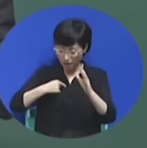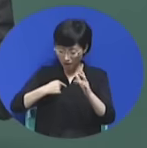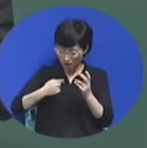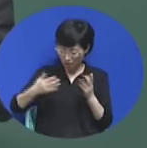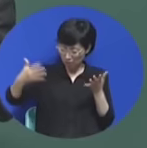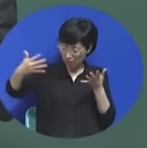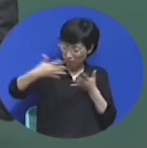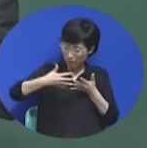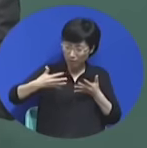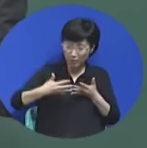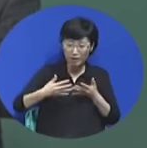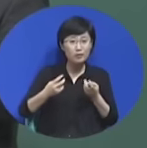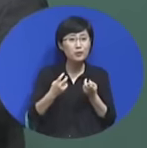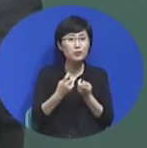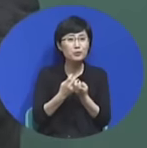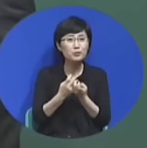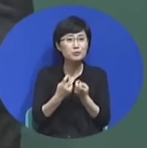주어지죠?